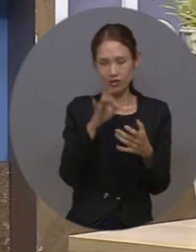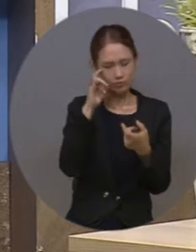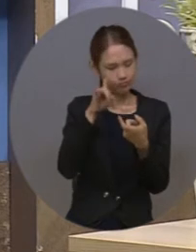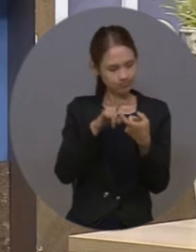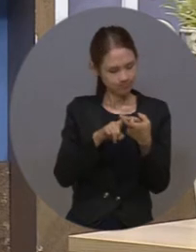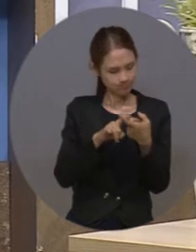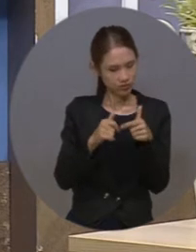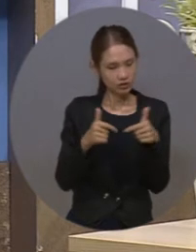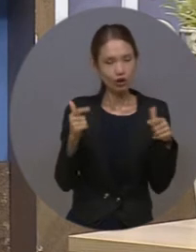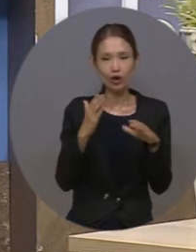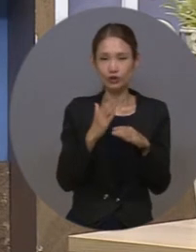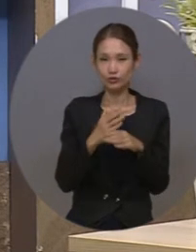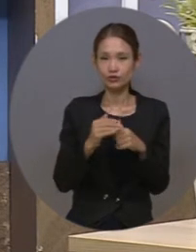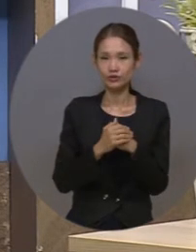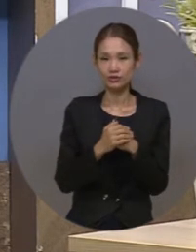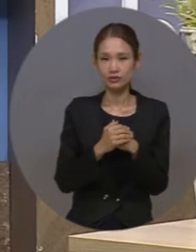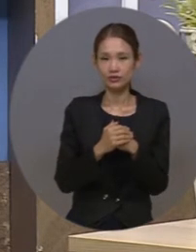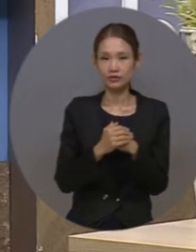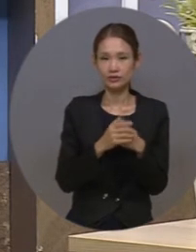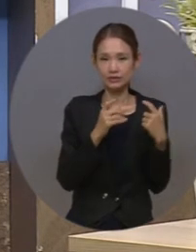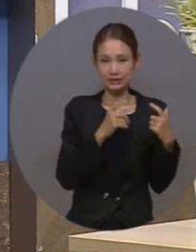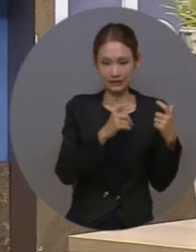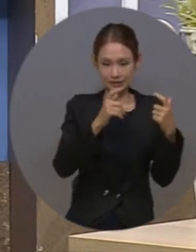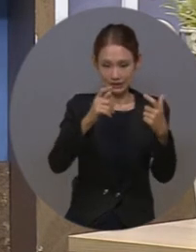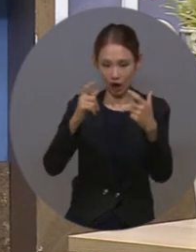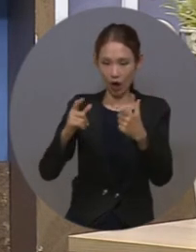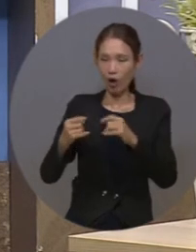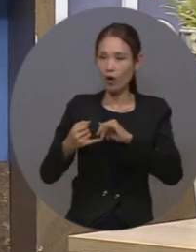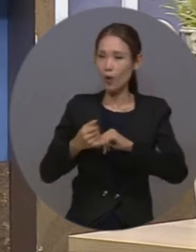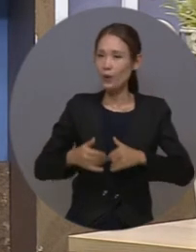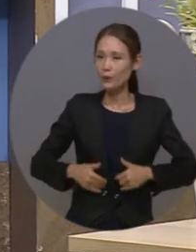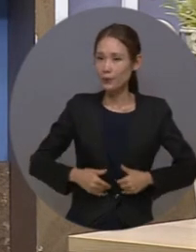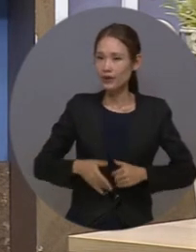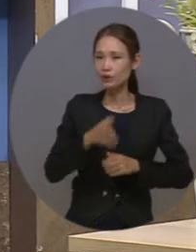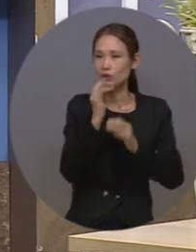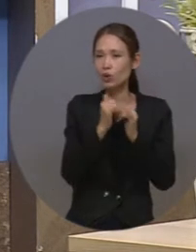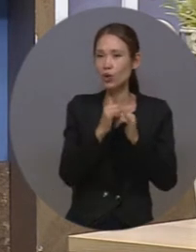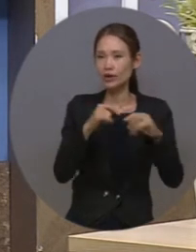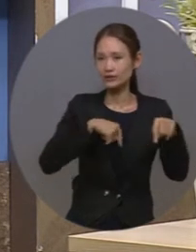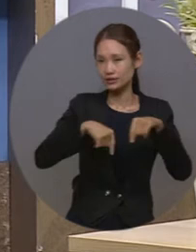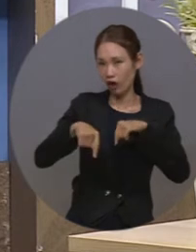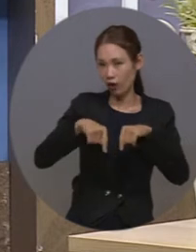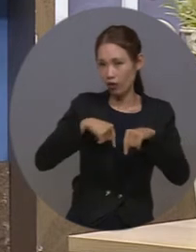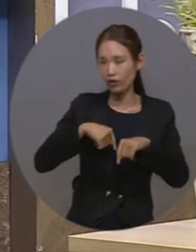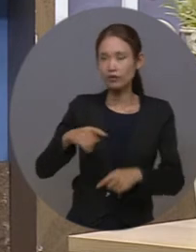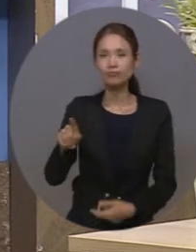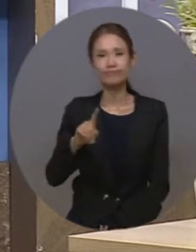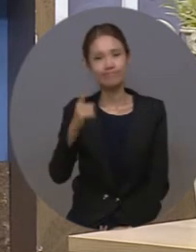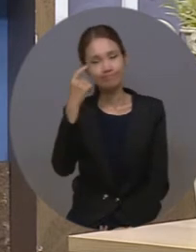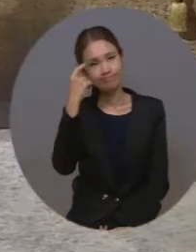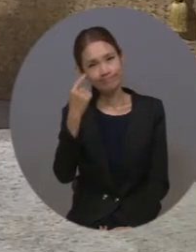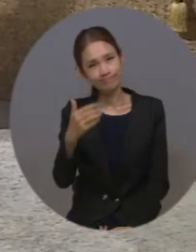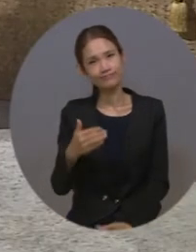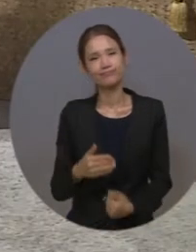있는 추세인데 그렇다면은 지역에서 필요한 노인 정책은 무엇이라고 생각을